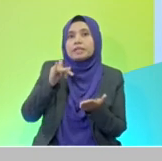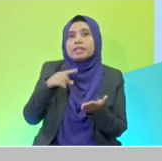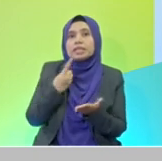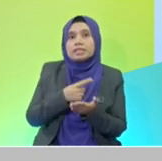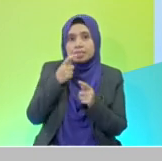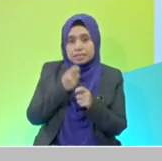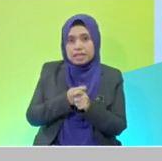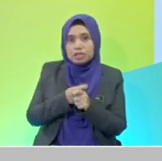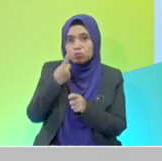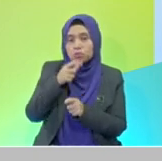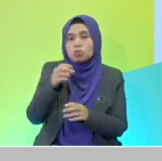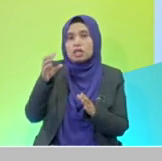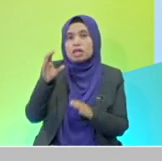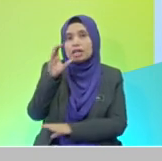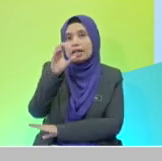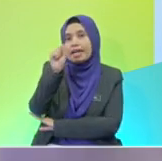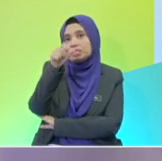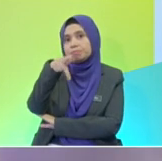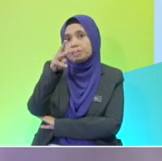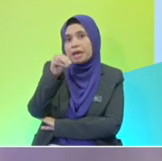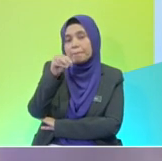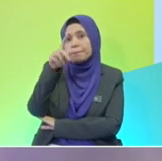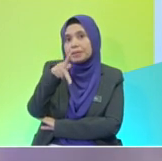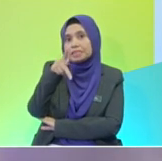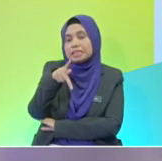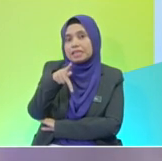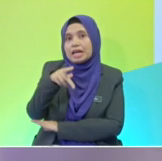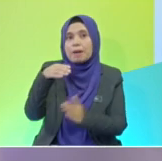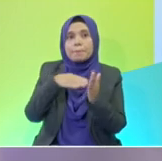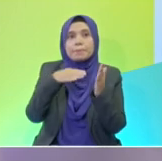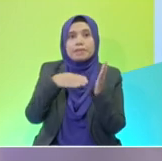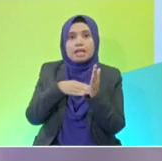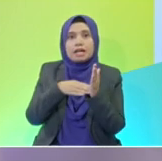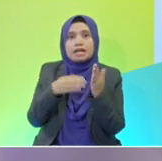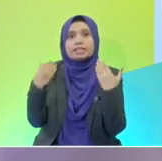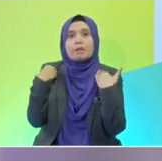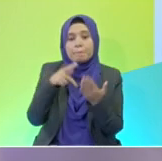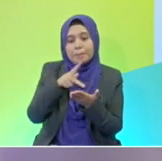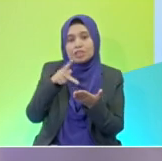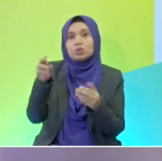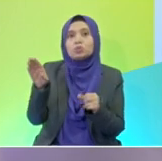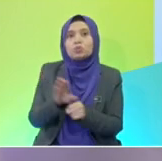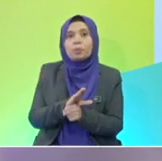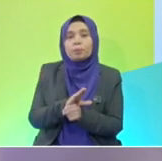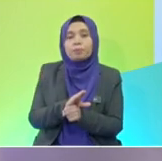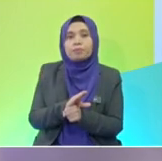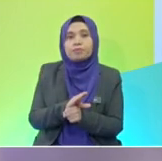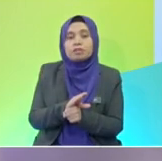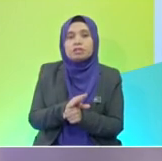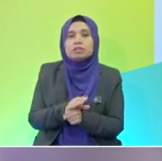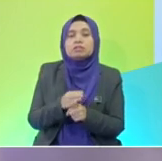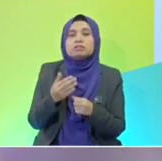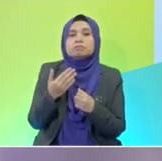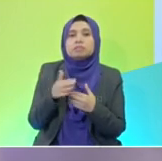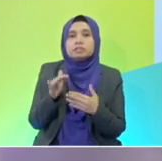untuk calon-calon SPM pastikan bilangan pen yang mencukupi Oke kemudian kalau